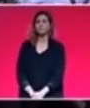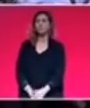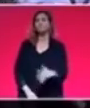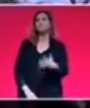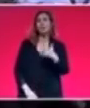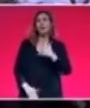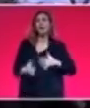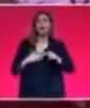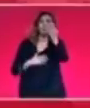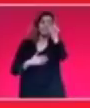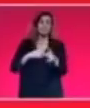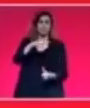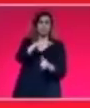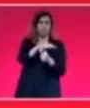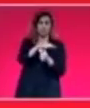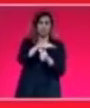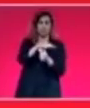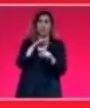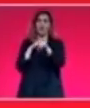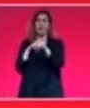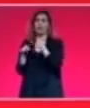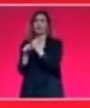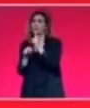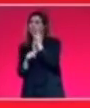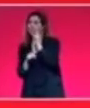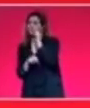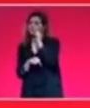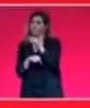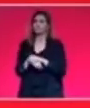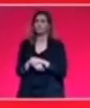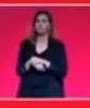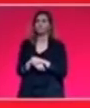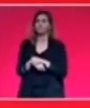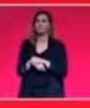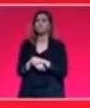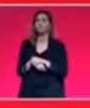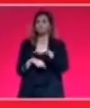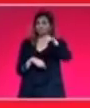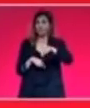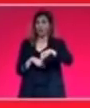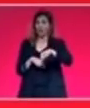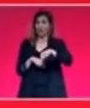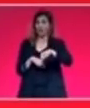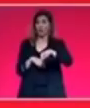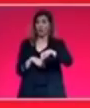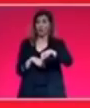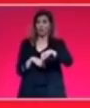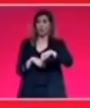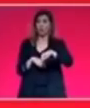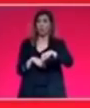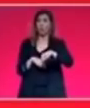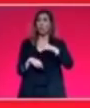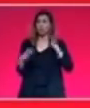Αγαπητέ Πρόεδρε, συντρόφισσες και σύντροφοι, σήμερα εδώ, σε αυτή τη μεγάλη ζεστή